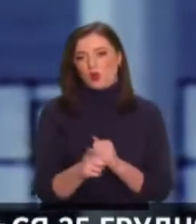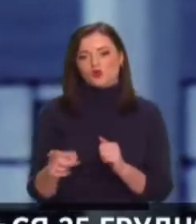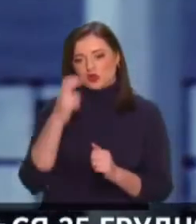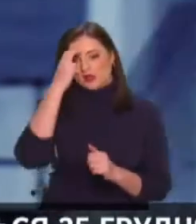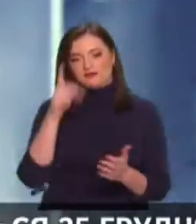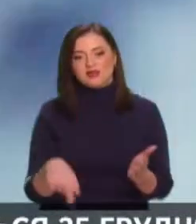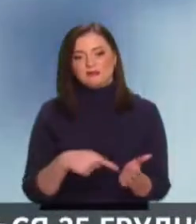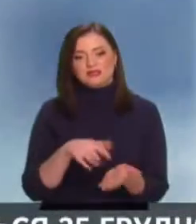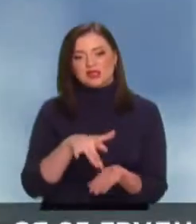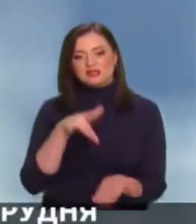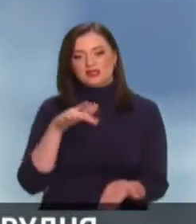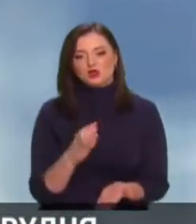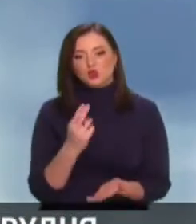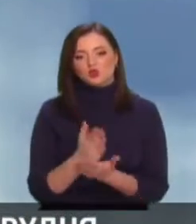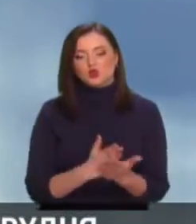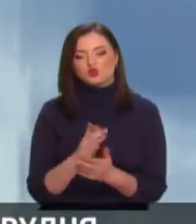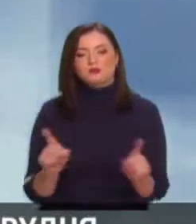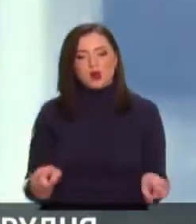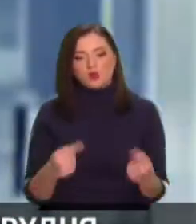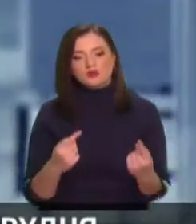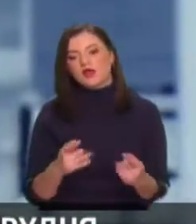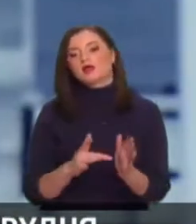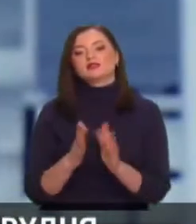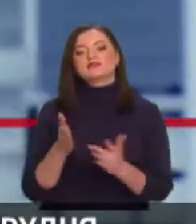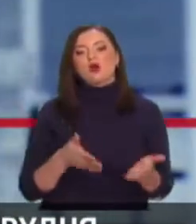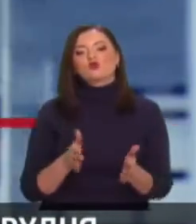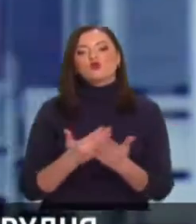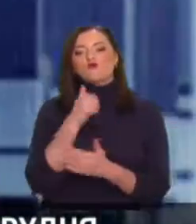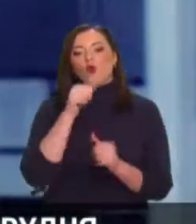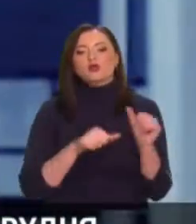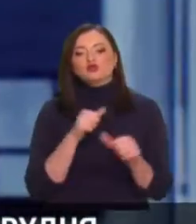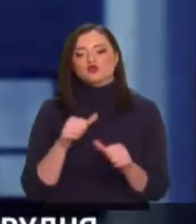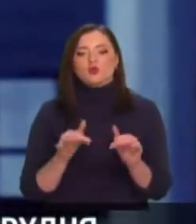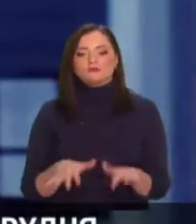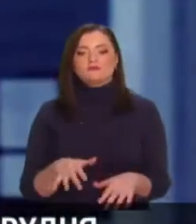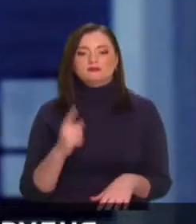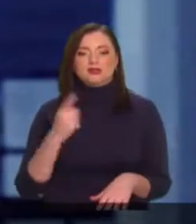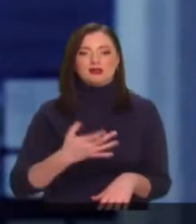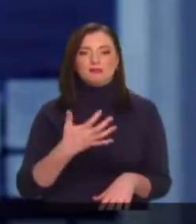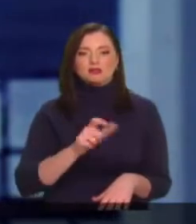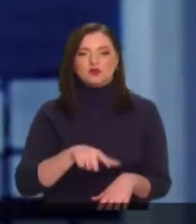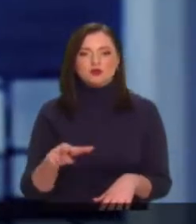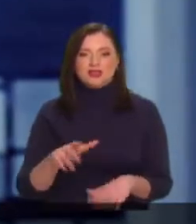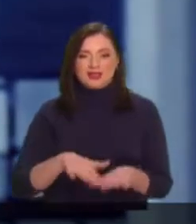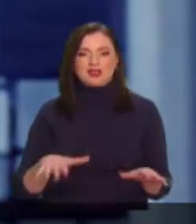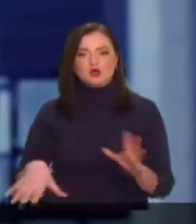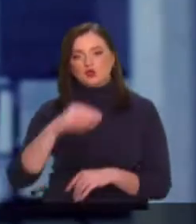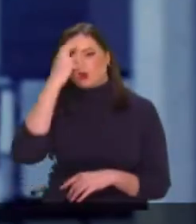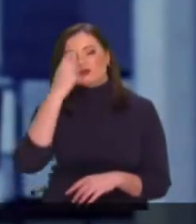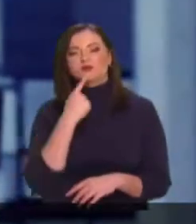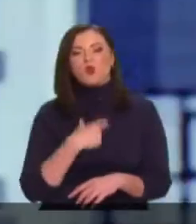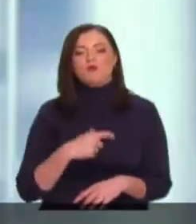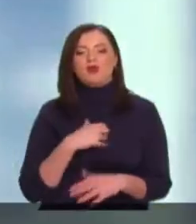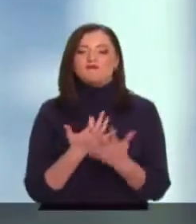Київський міський центр соцслужб організував різдвяну новорічну акцію. Майже 1500 дітлахів з усього Києва спробували себе